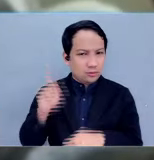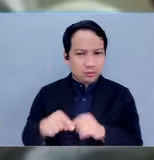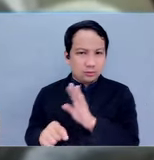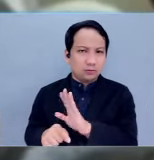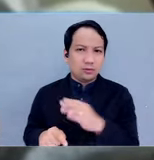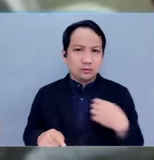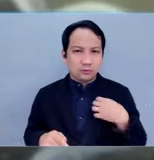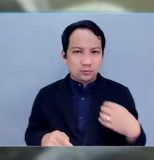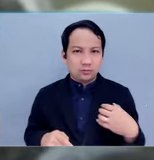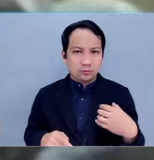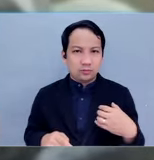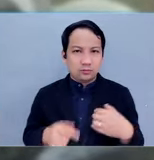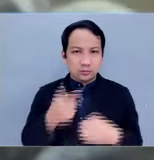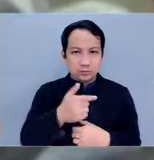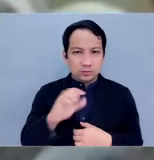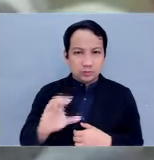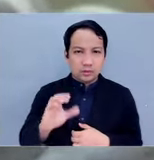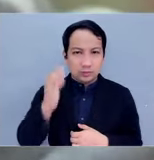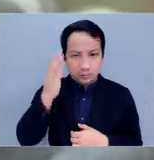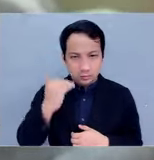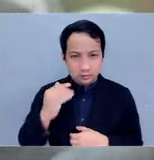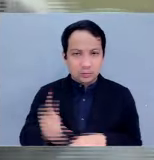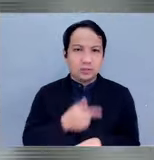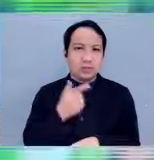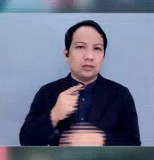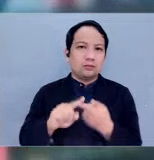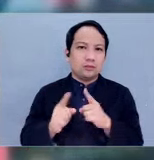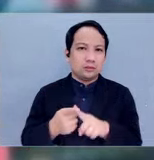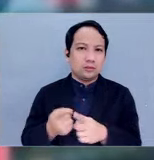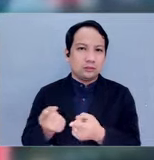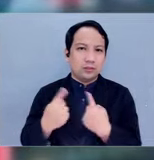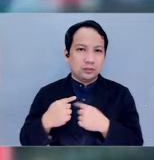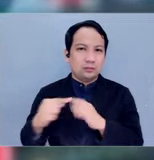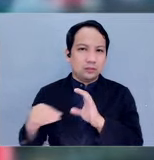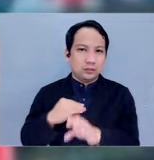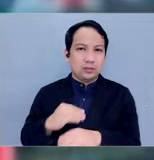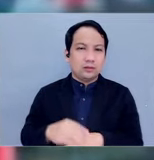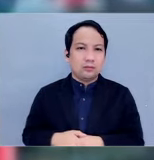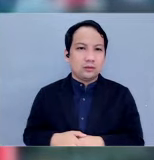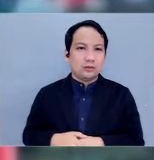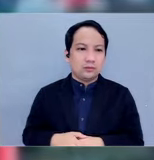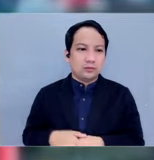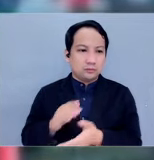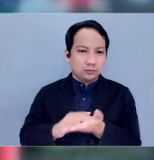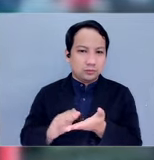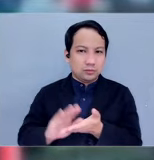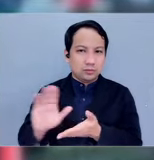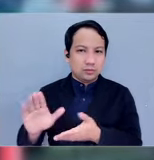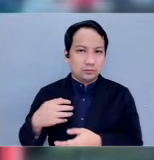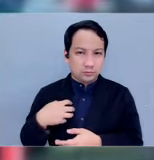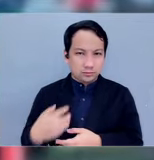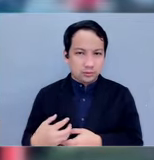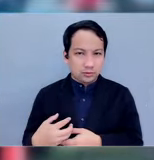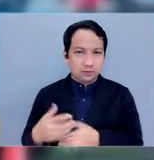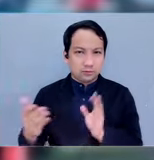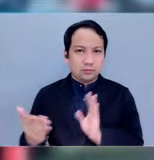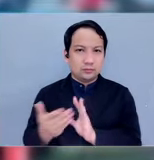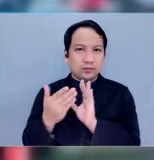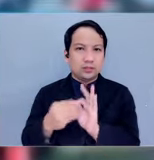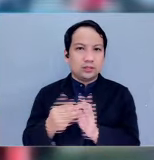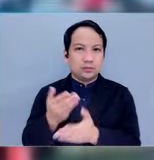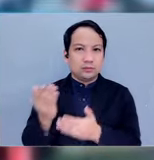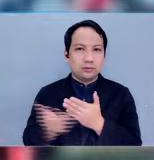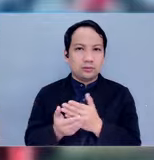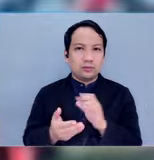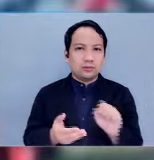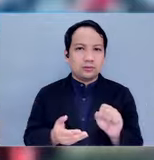para yung sa GC namin dahil ang tagal ng mga kaibigan namin mag-reply. Pinatawad man sila ng mga pulis, mahaharap pa rin sila sa